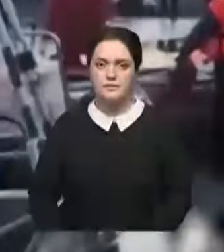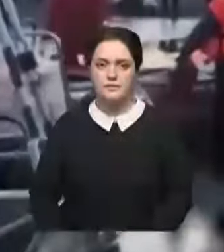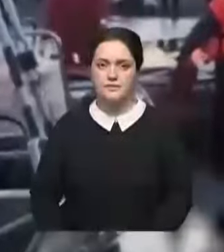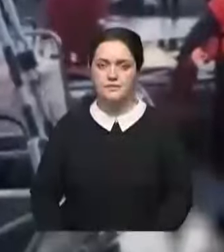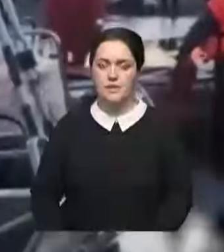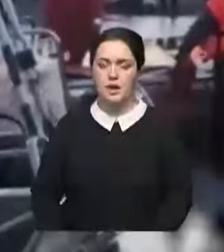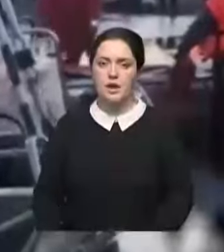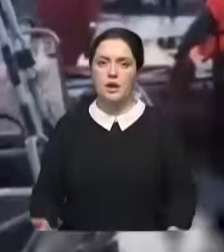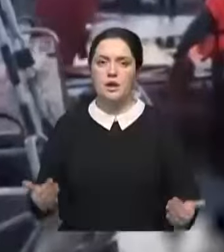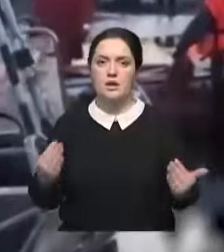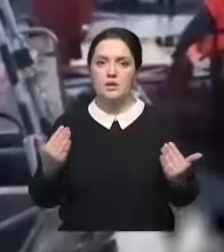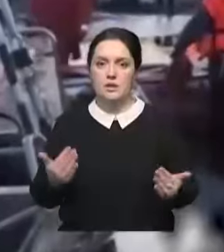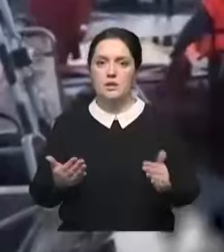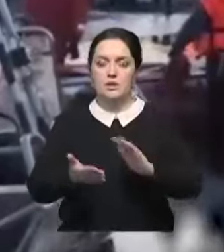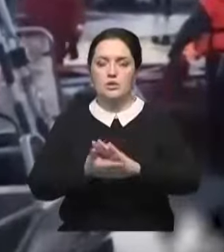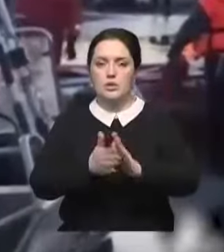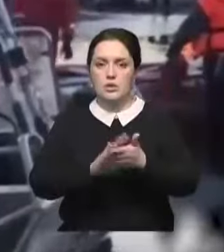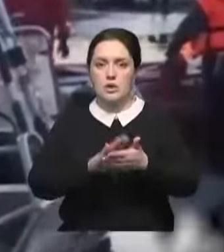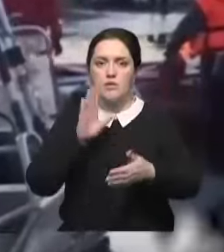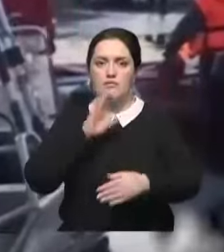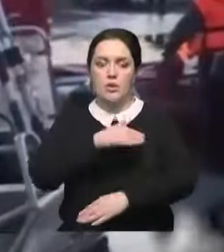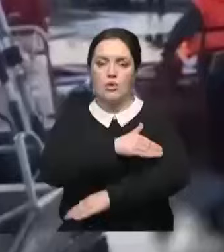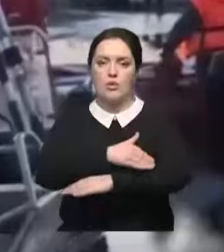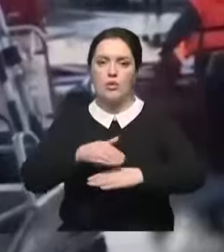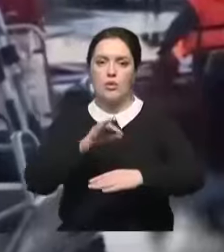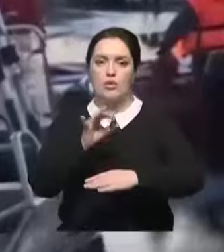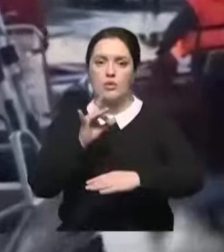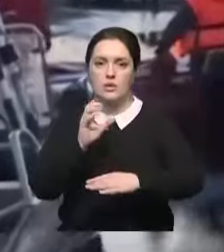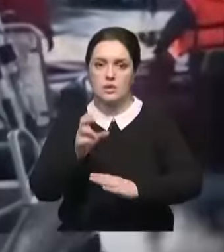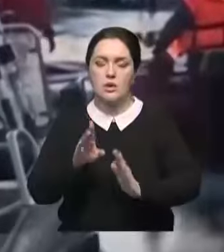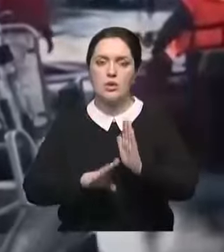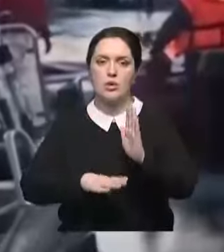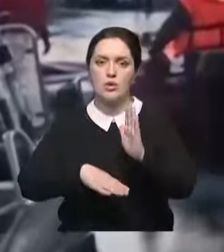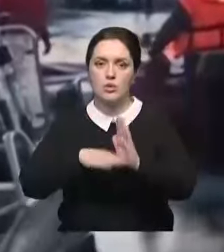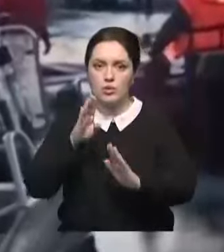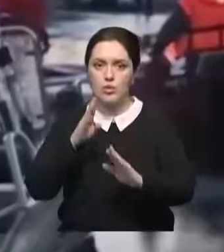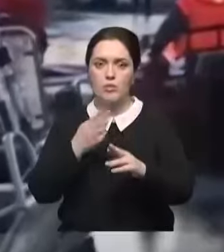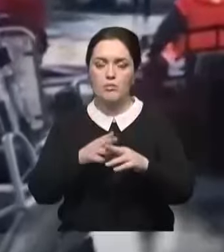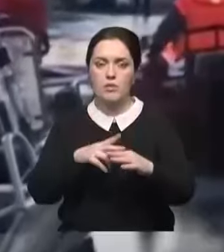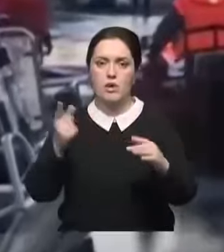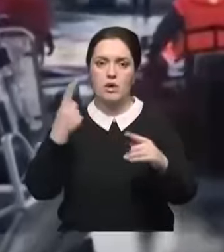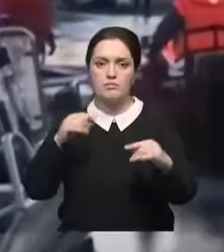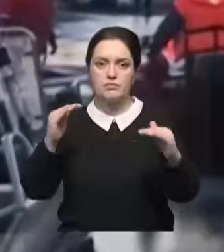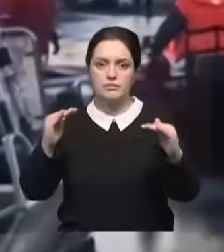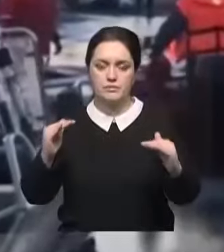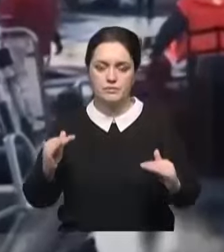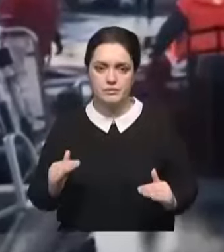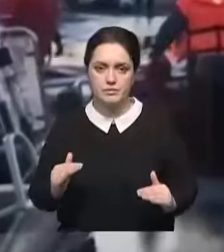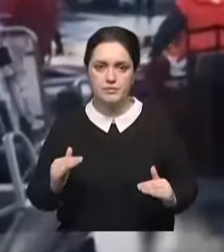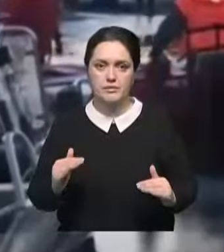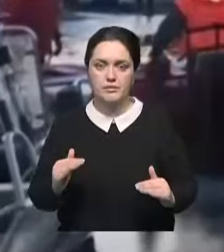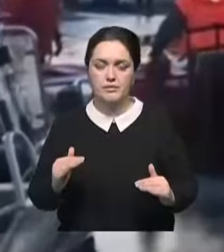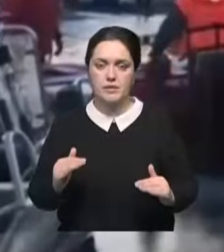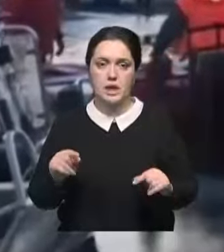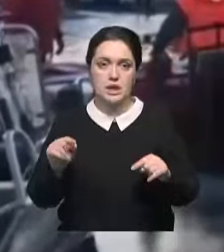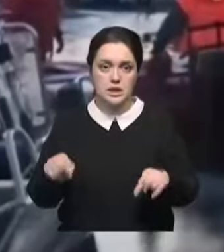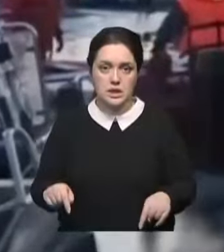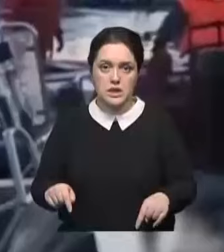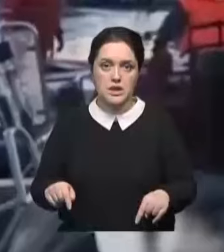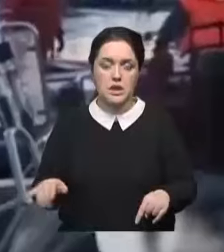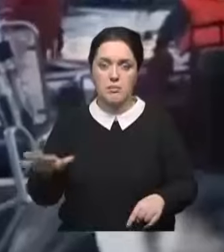момент ситуация с притоком воды на улице Орска стабилизировалась. Местами уровень даже начал снижаться, как, например, здесь, на